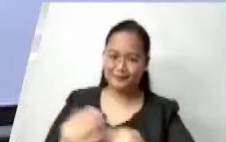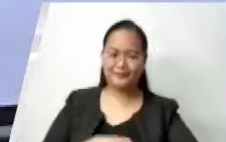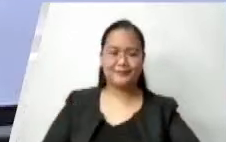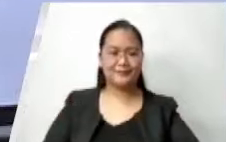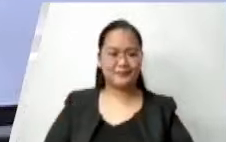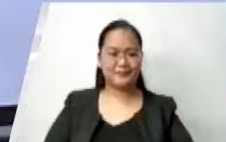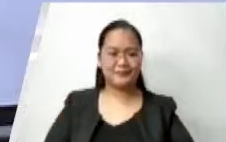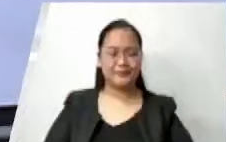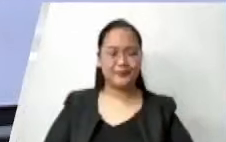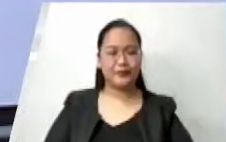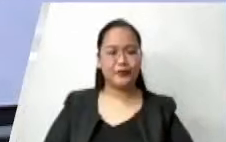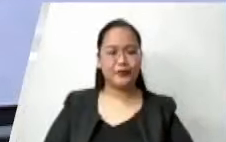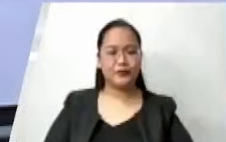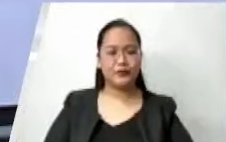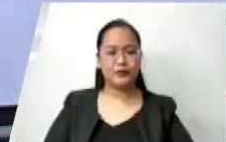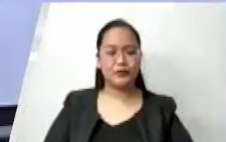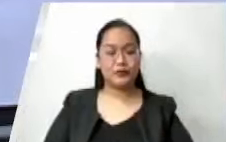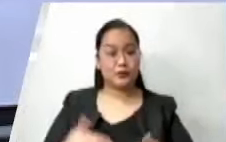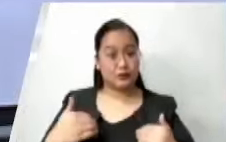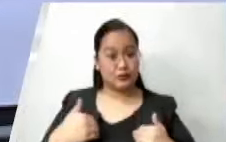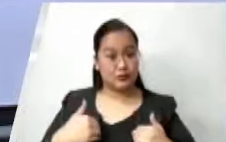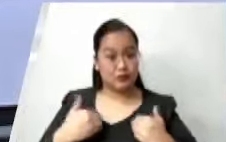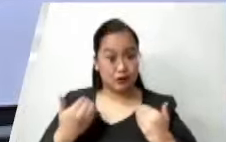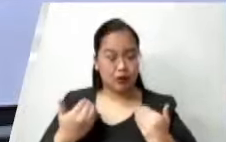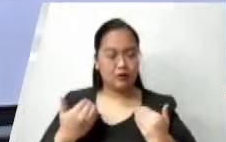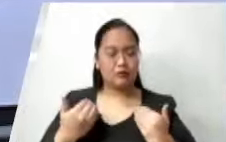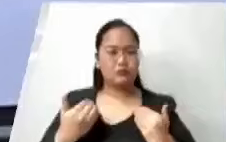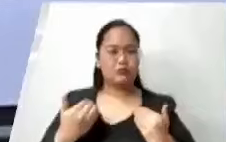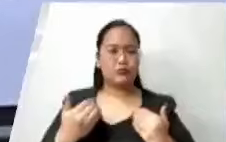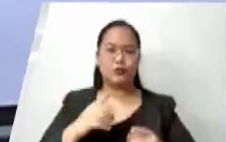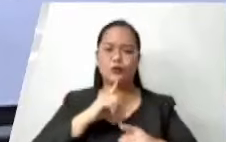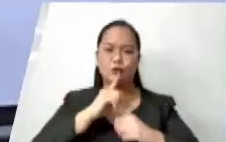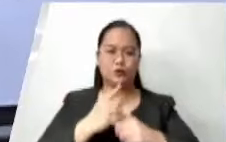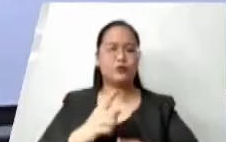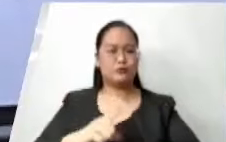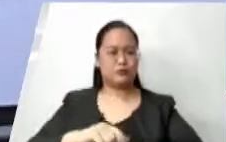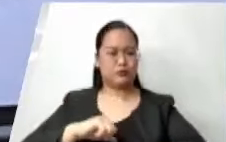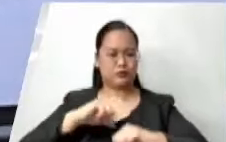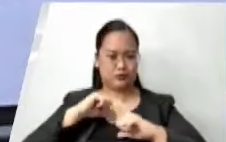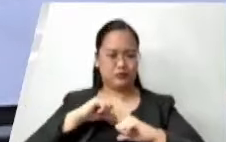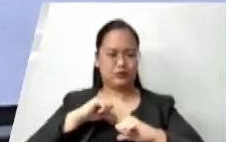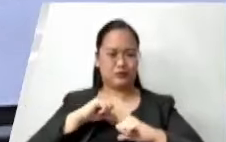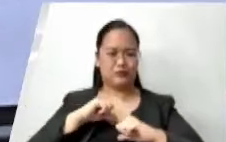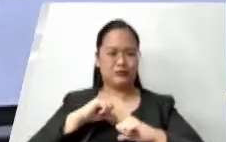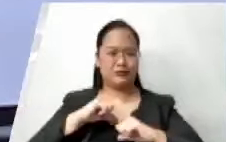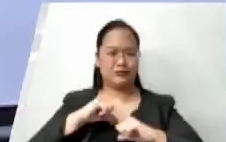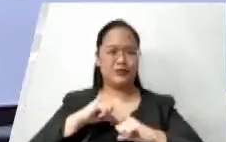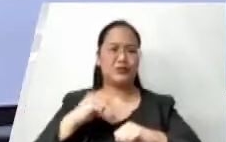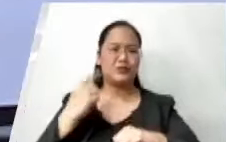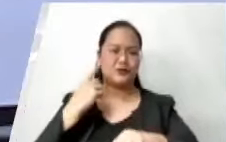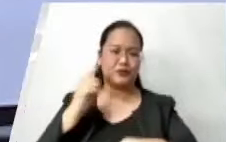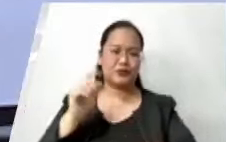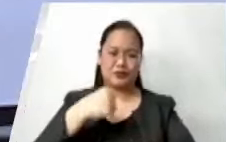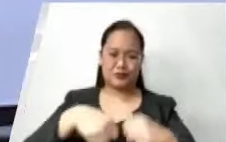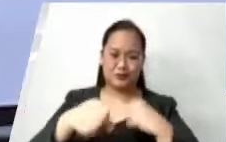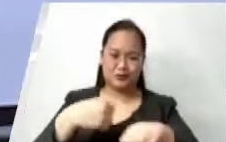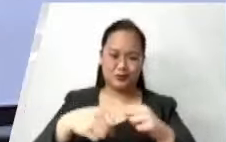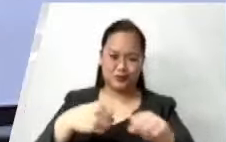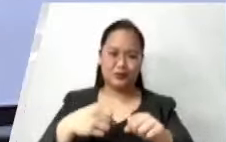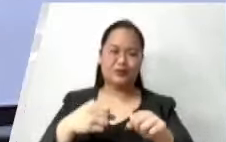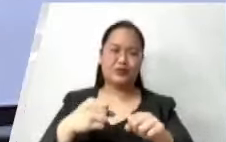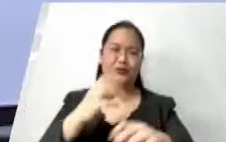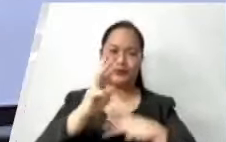Sa murang edad, malaking karangalan ang hatid ng mga batang atletang lalaban para sa Pilipinas sa Spartan Kids World Championship sa